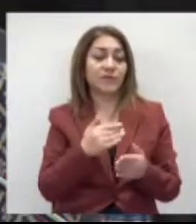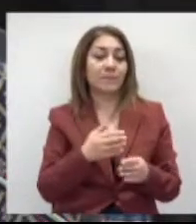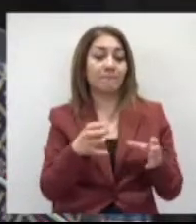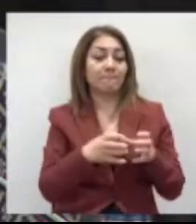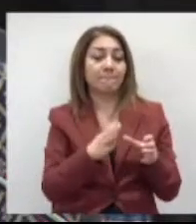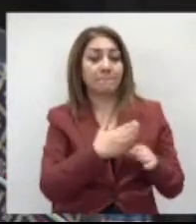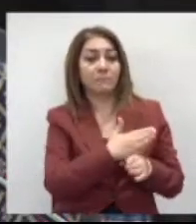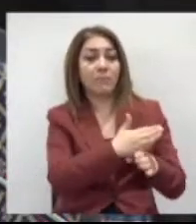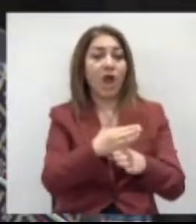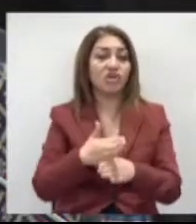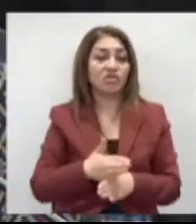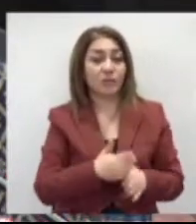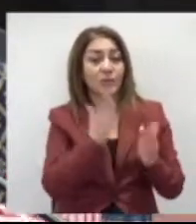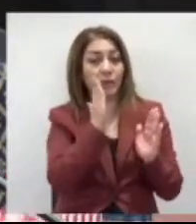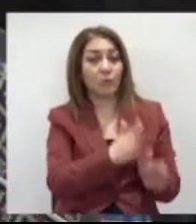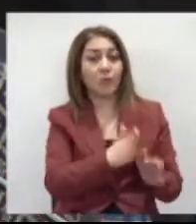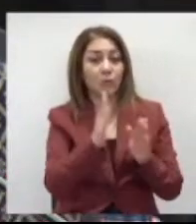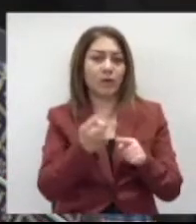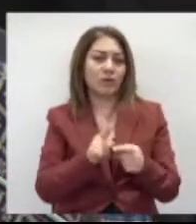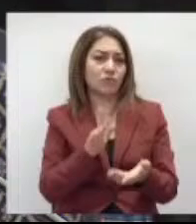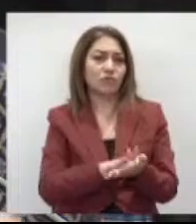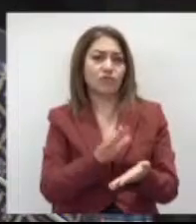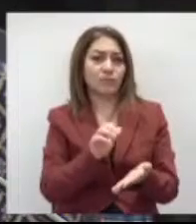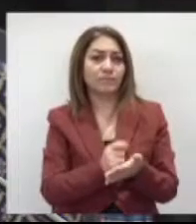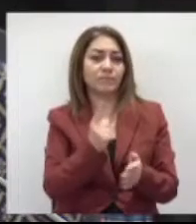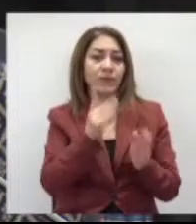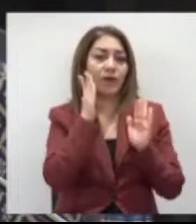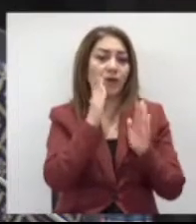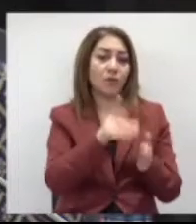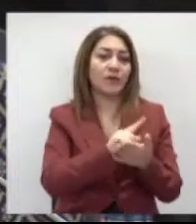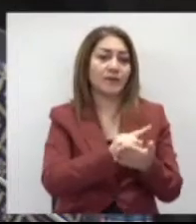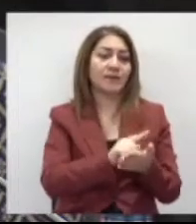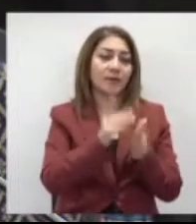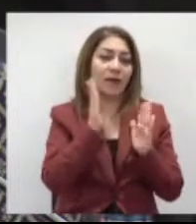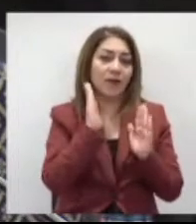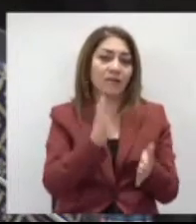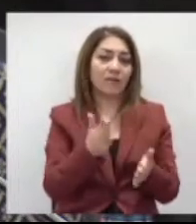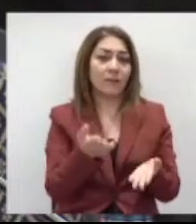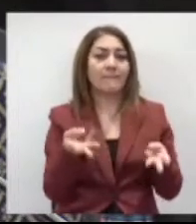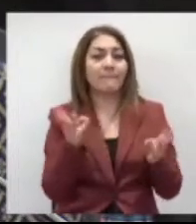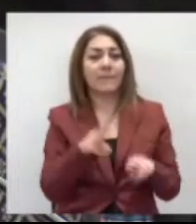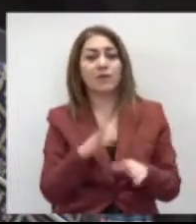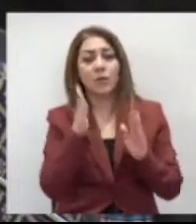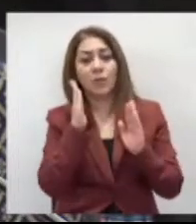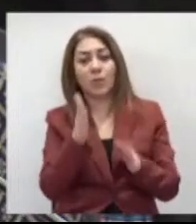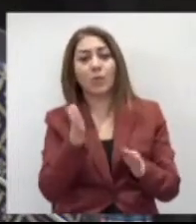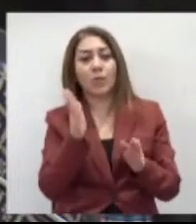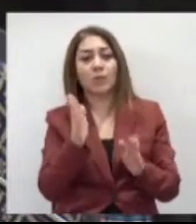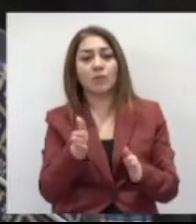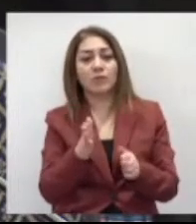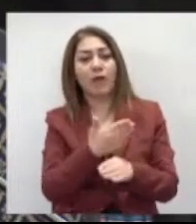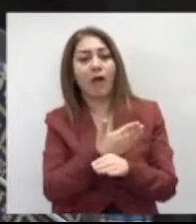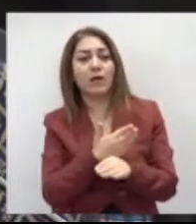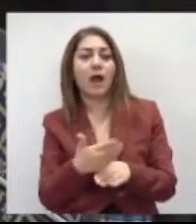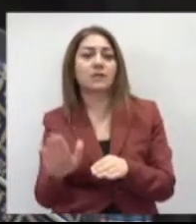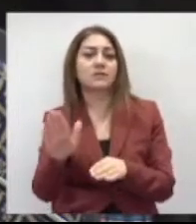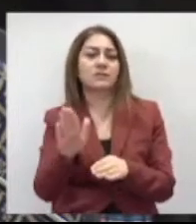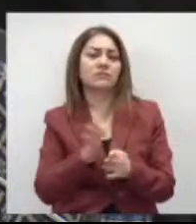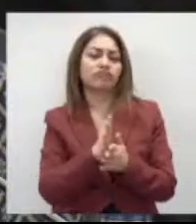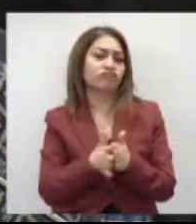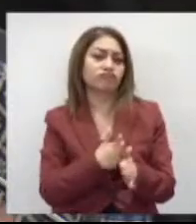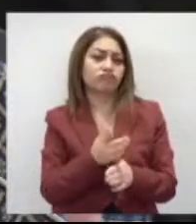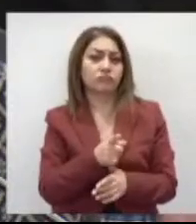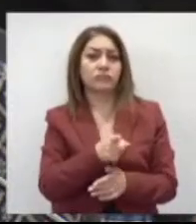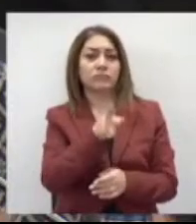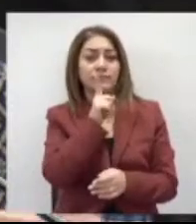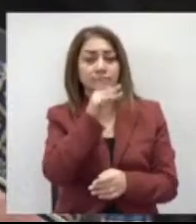բաժանում ենք անում ուղությունների, դա չի նշանակում, որ մի ուղությունը քննարկվելու է մնացած այլ ուղություններից ամբողջությամբ առանձնացված, որովհետև